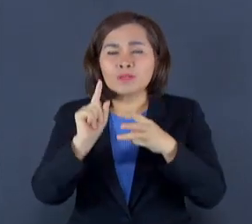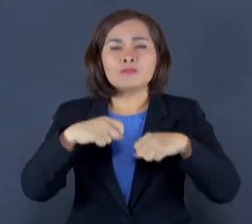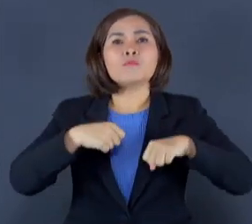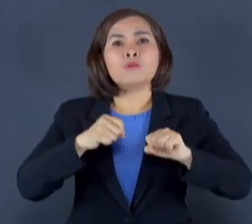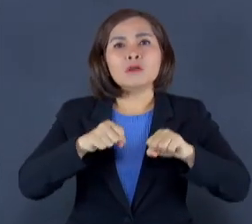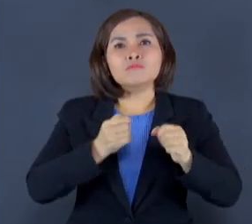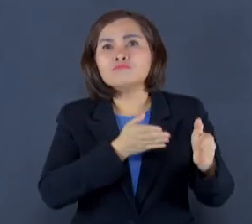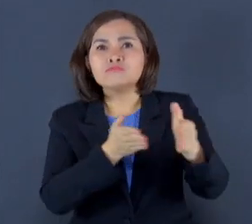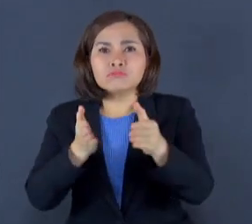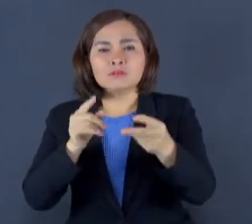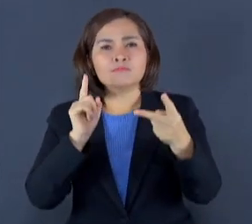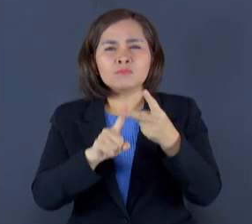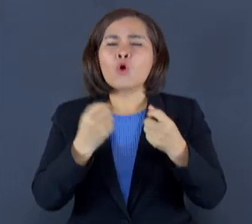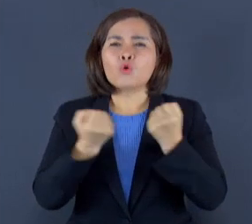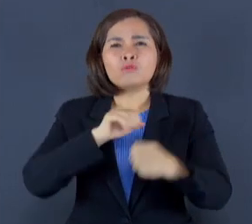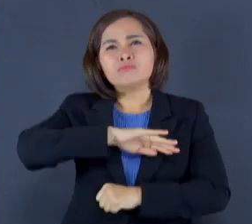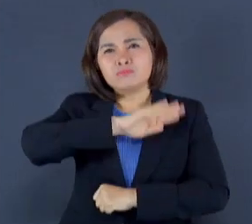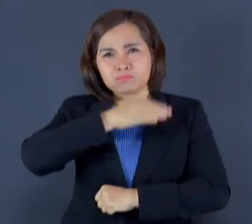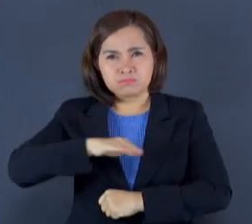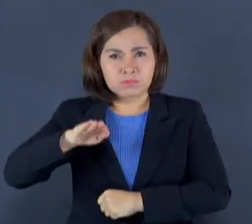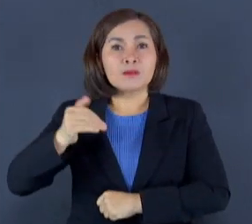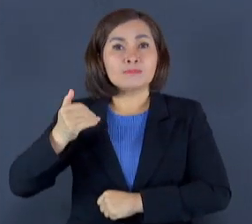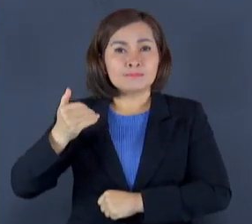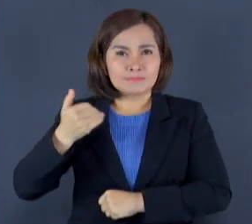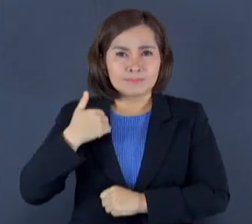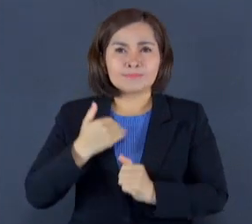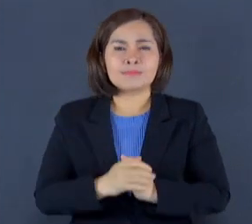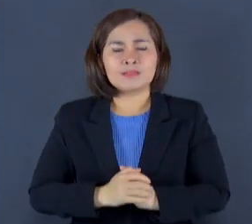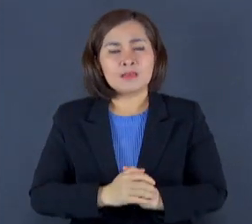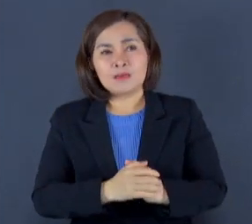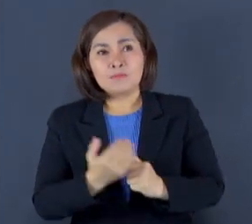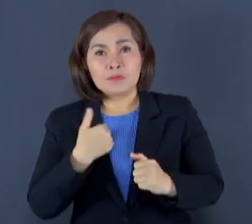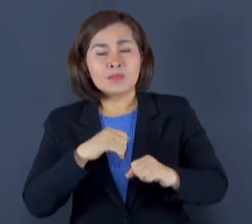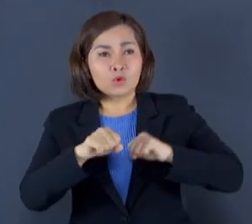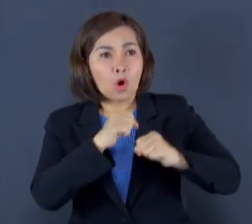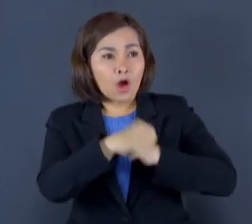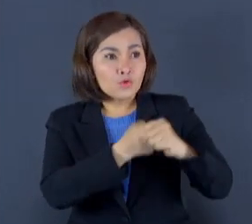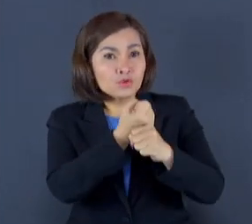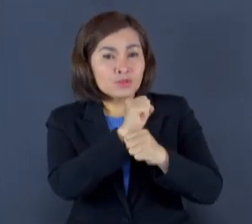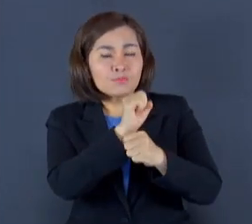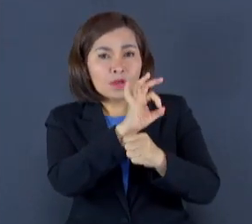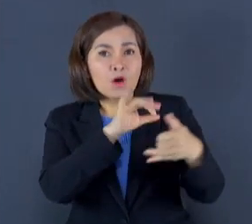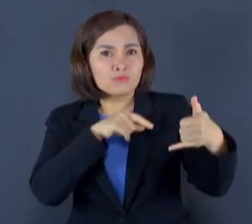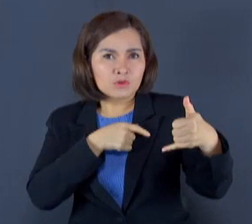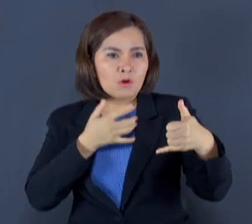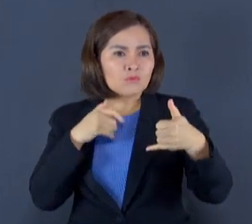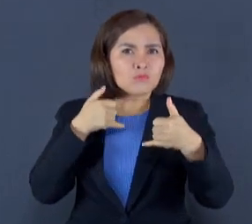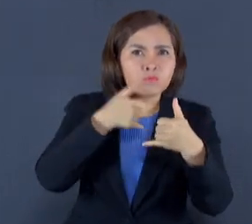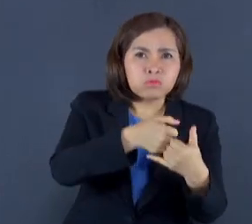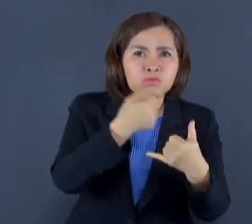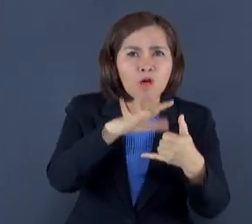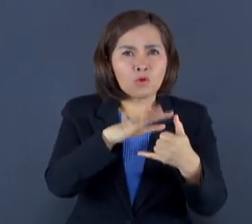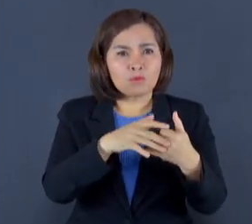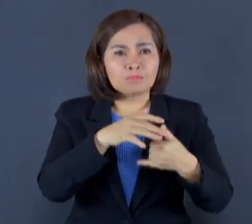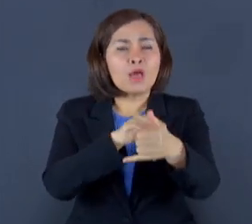วก็บางทีขับกระบะด้วยล่าสุดคือกรณีไปดักทำร้ายเด็กอายุ19ปีแล้วตามไปขู่ต่อถึงที่โรงพยาบาลค่ะล่